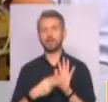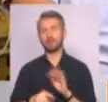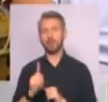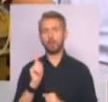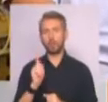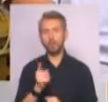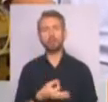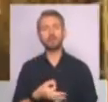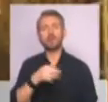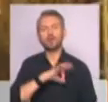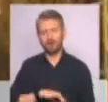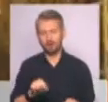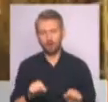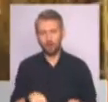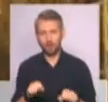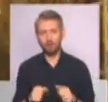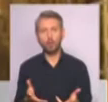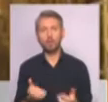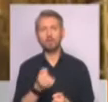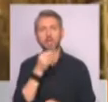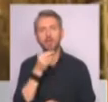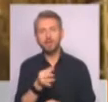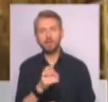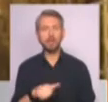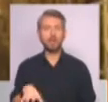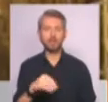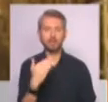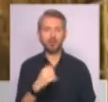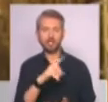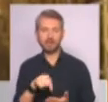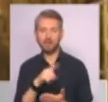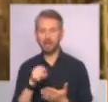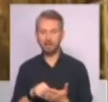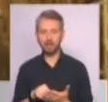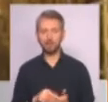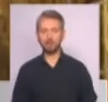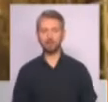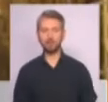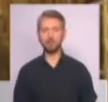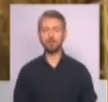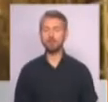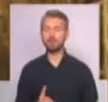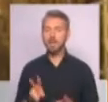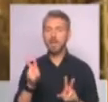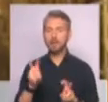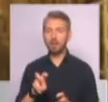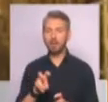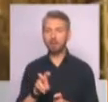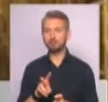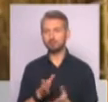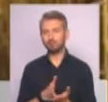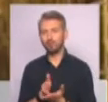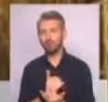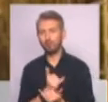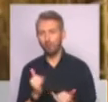223-09-71. Скористайтеся можливістю отримати відповіді на всі ваші запитання. Пане Роман, тема комунальних послуг – це така